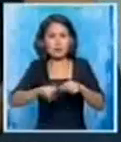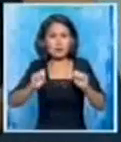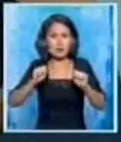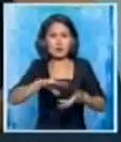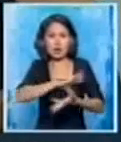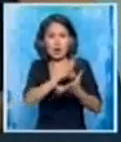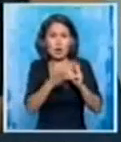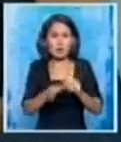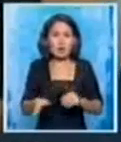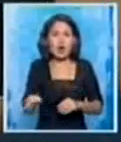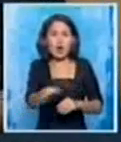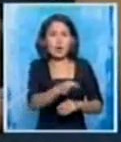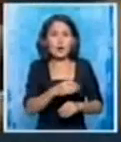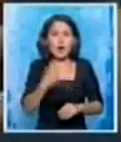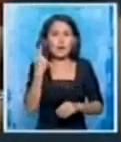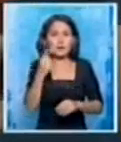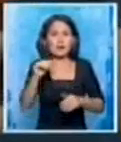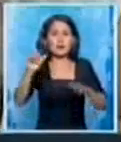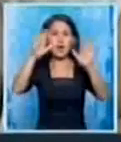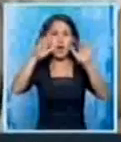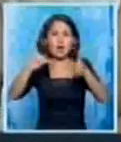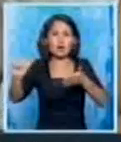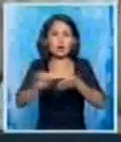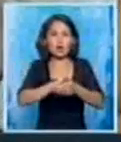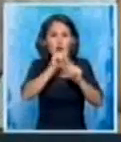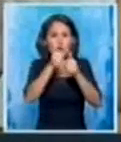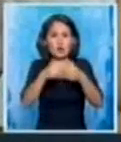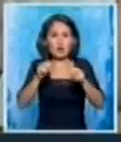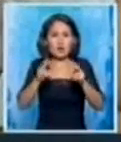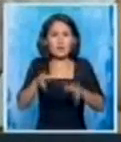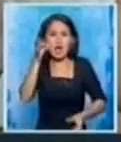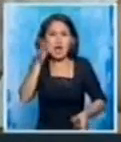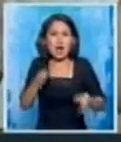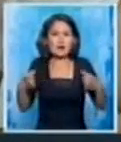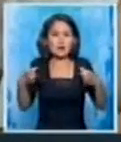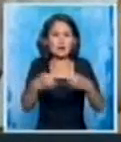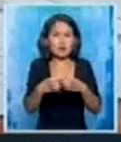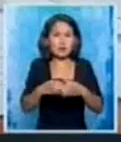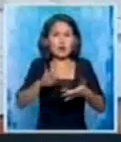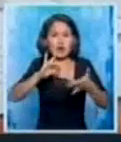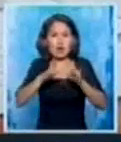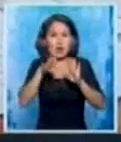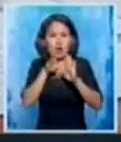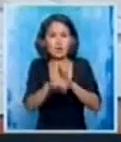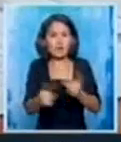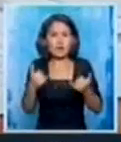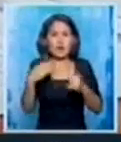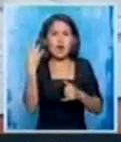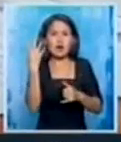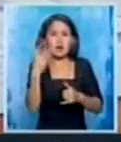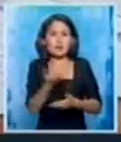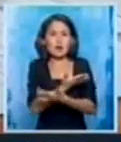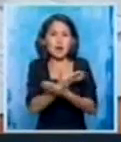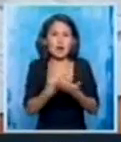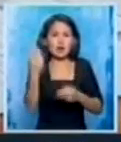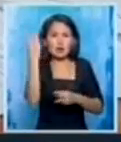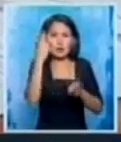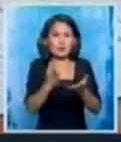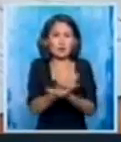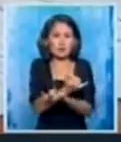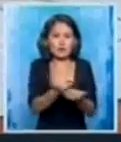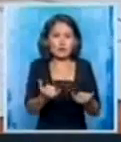бойынша бірінші болып электронды құжат айналымын енгізген әділет департаментінің порталында бүгінгі күні 40-тан астам қызмет түрі